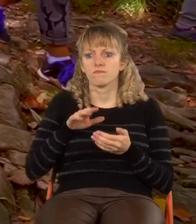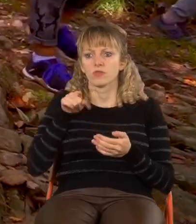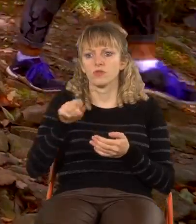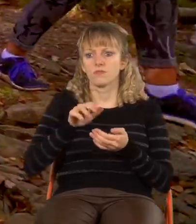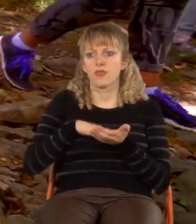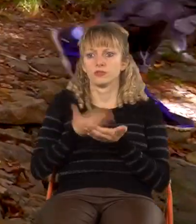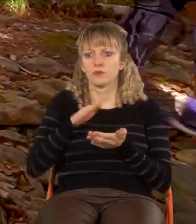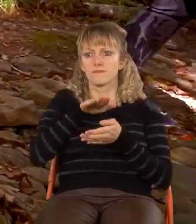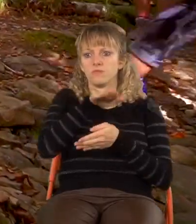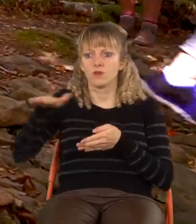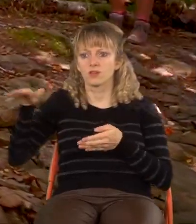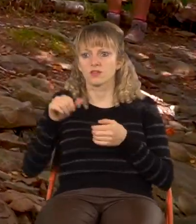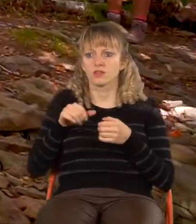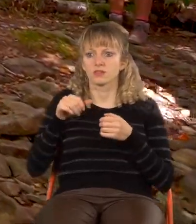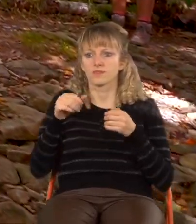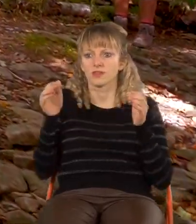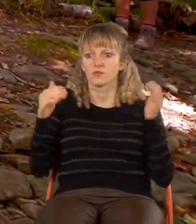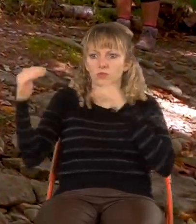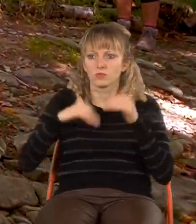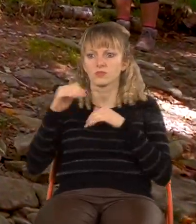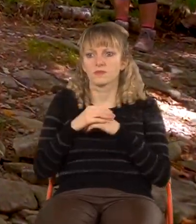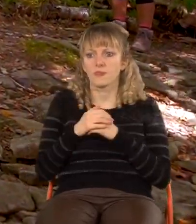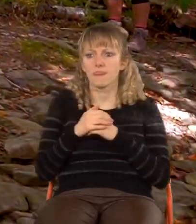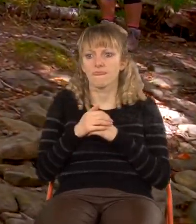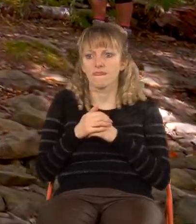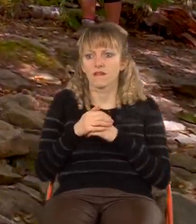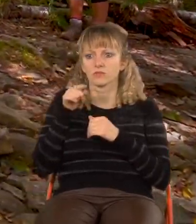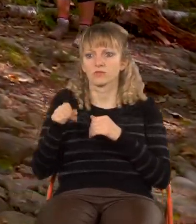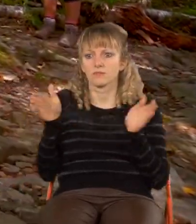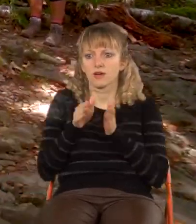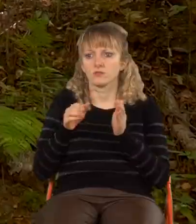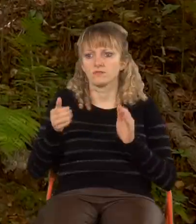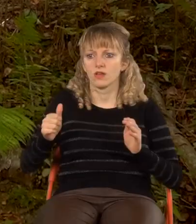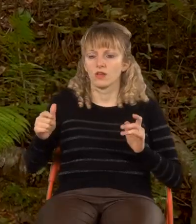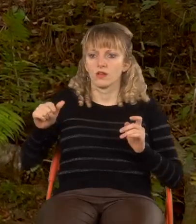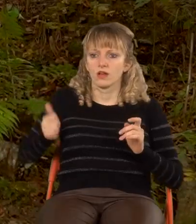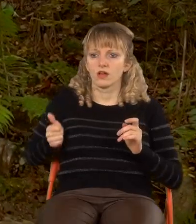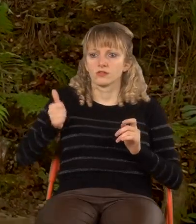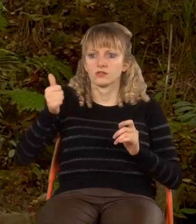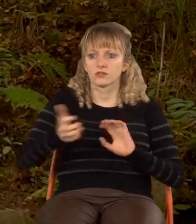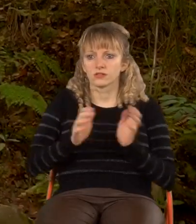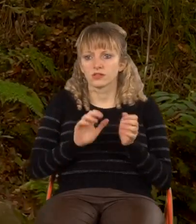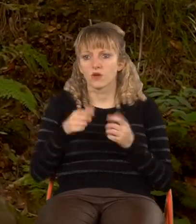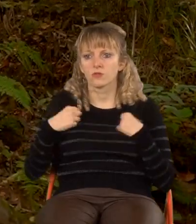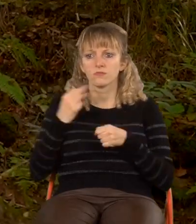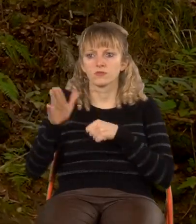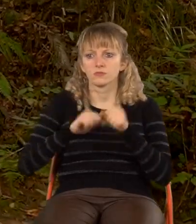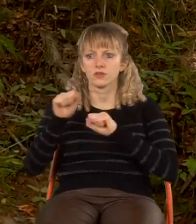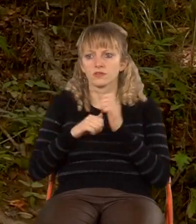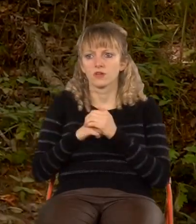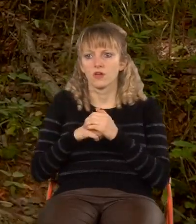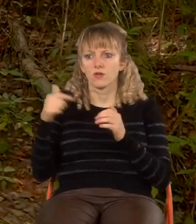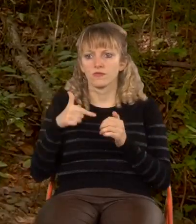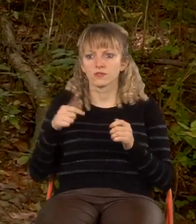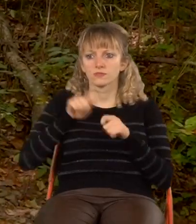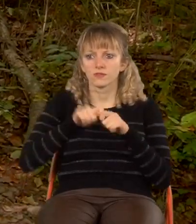teren. Chodzi o płaski, nizinny i taki górski, jak tutaj mamy. Asystent turystyczny osoby z